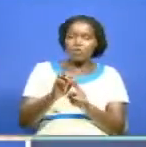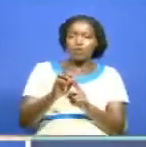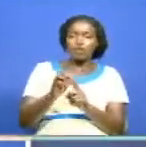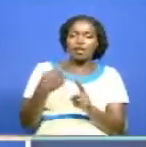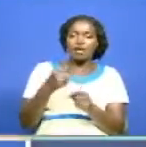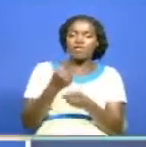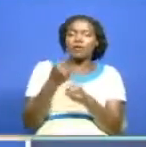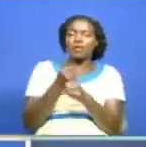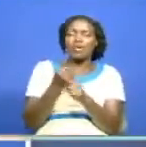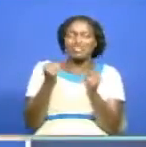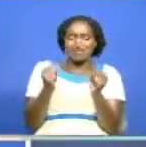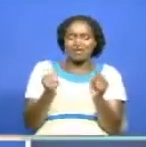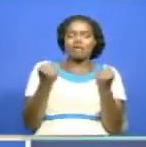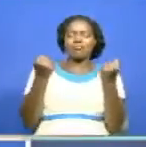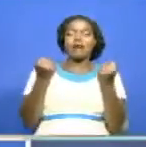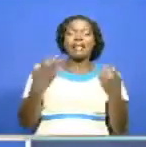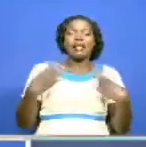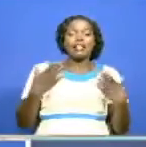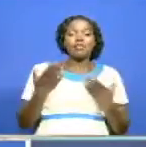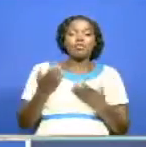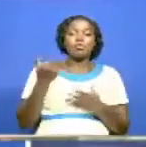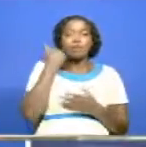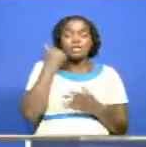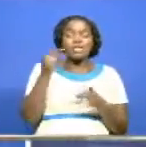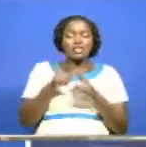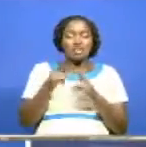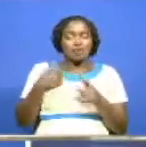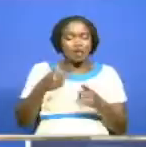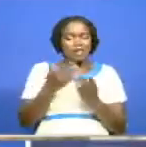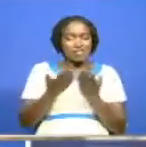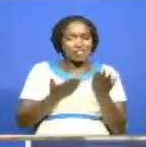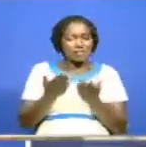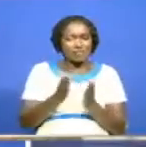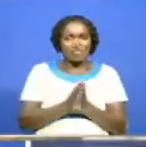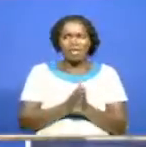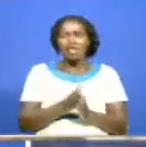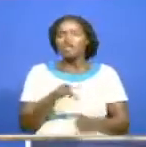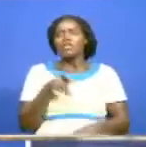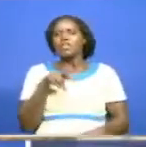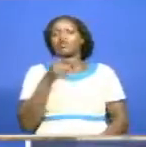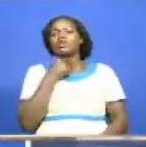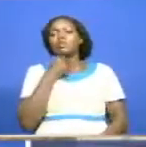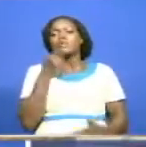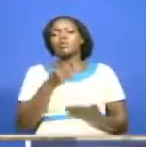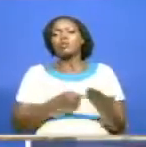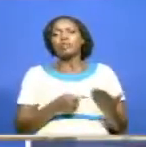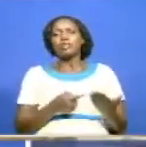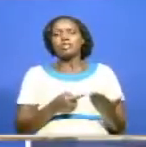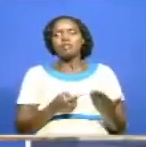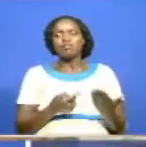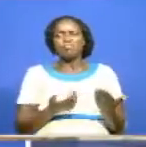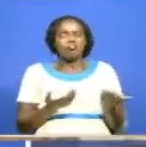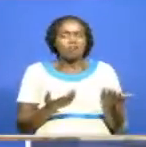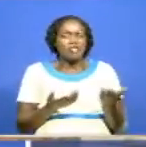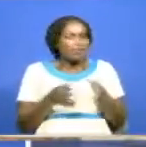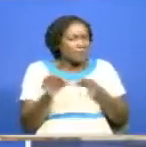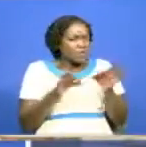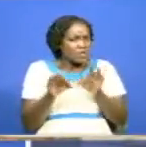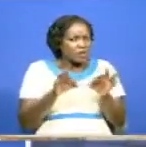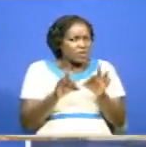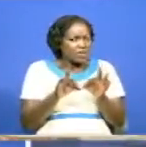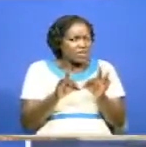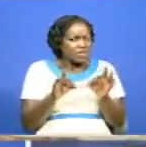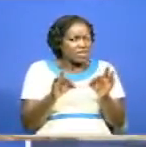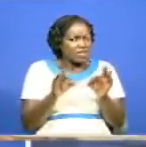salama kwetu na wale wagonjwa ambao sisi tunaona. Kwa uchache, matakwa ambayo mnayasema, umesema tu matakwa, labda ukiyafafanua kwa uchache,